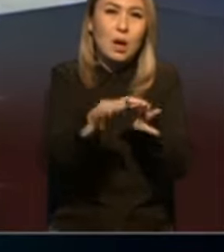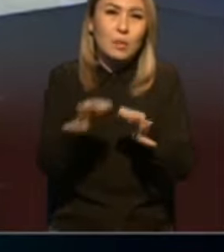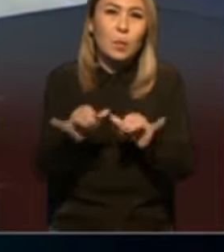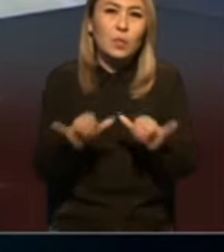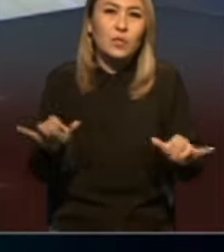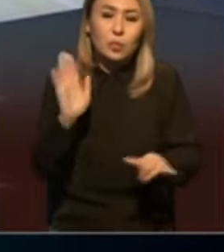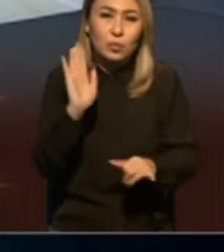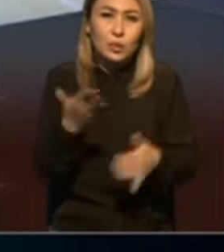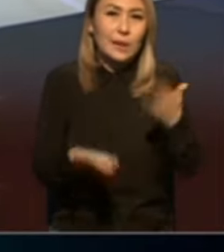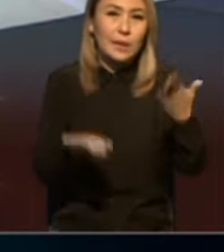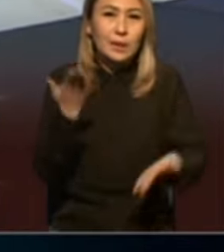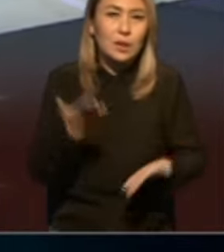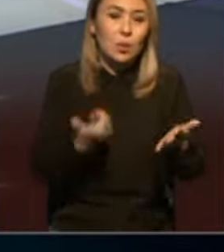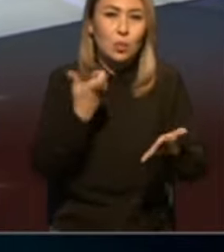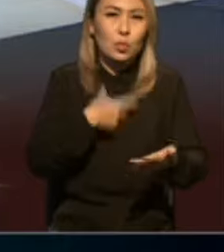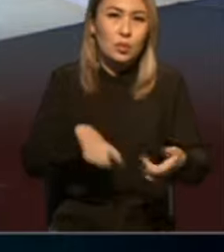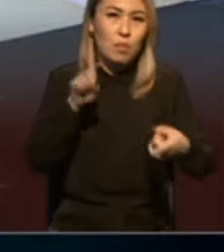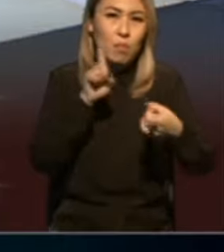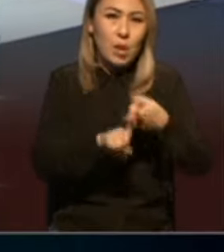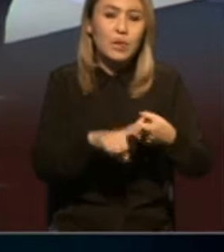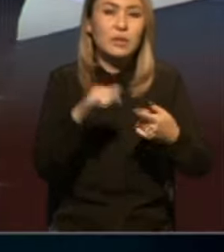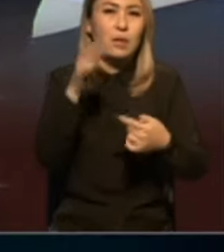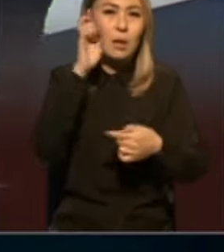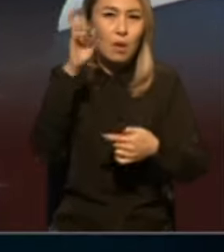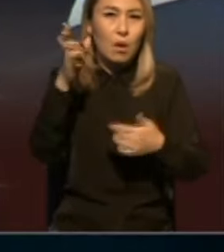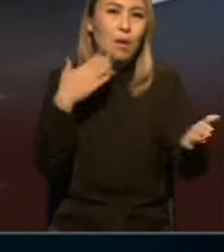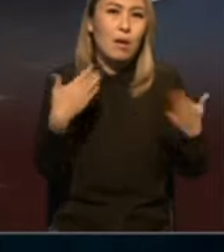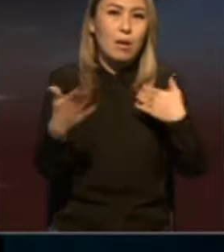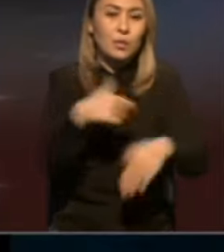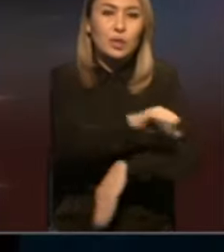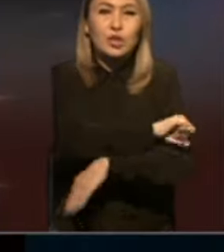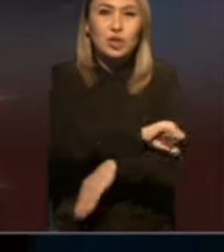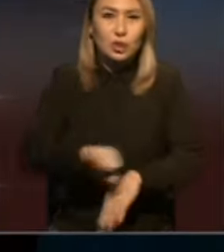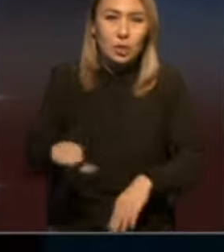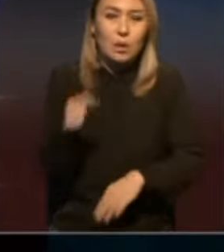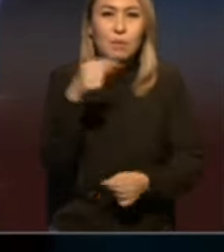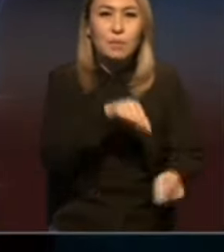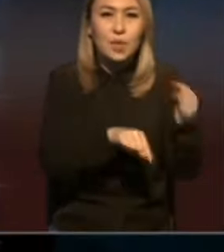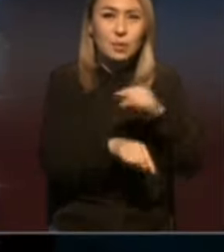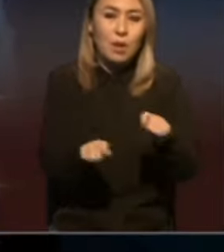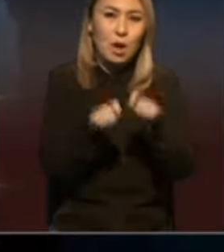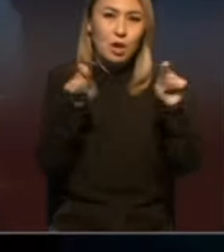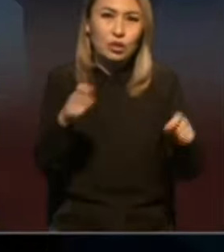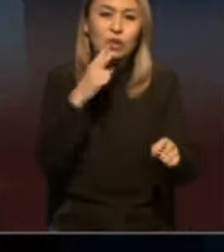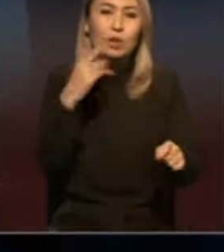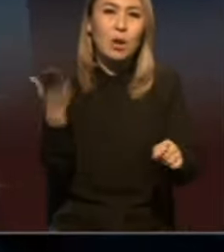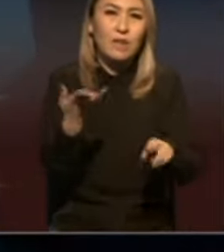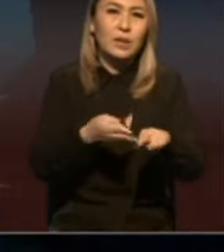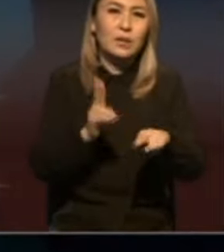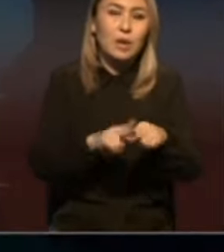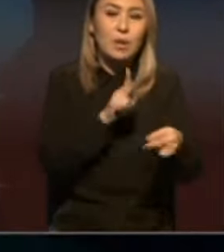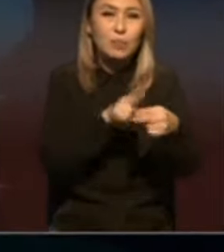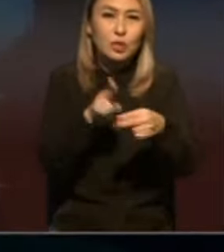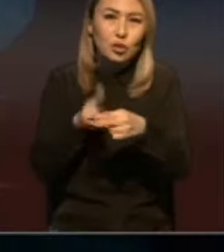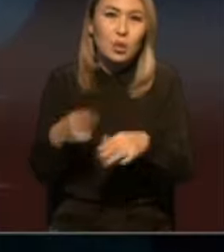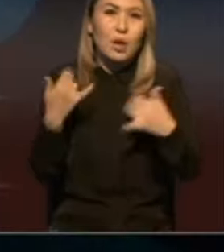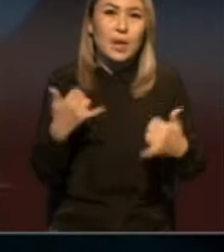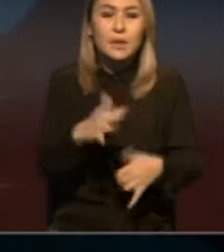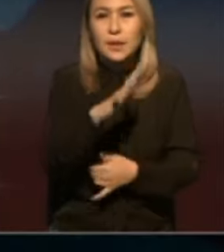береді. Егер де өзара байланыс артып, мемлекеттер арасындағы шекаралар бір-бірінен ашық болып, қандай да бір кедергілерді қазір